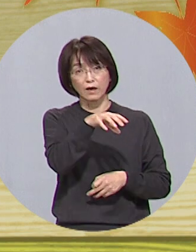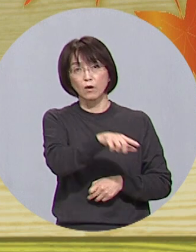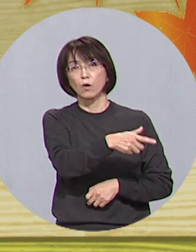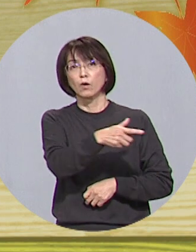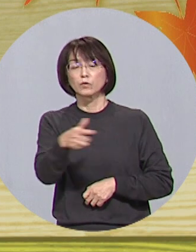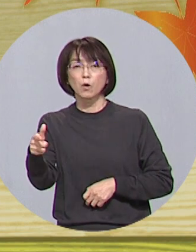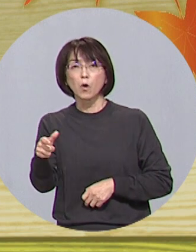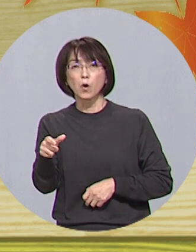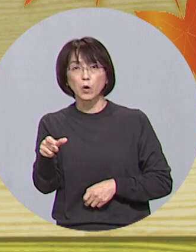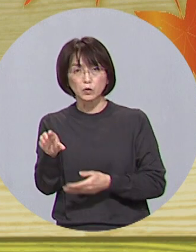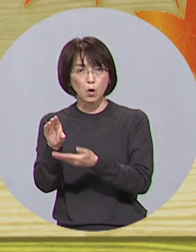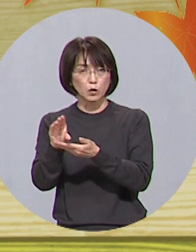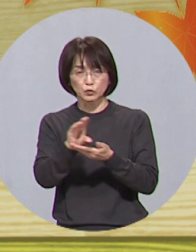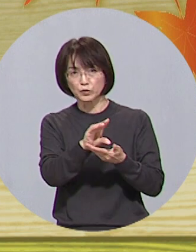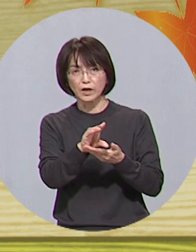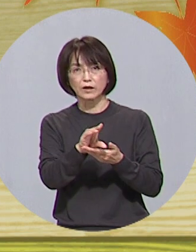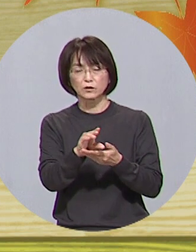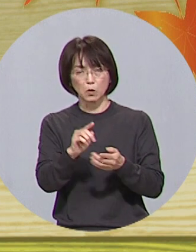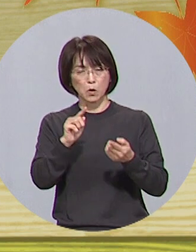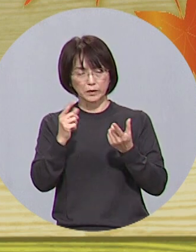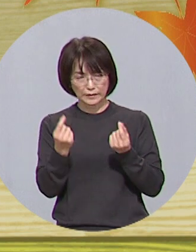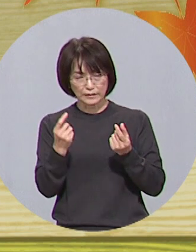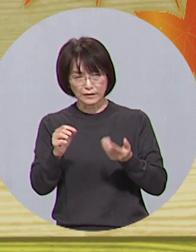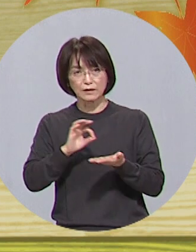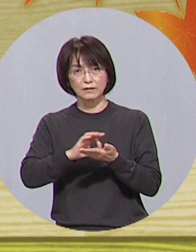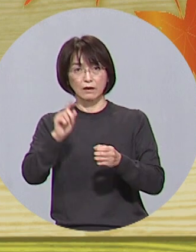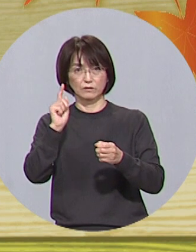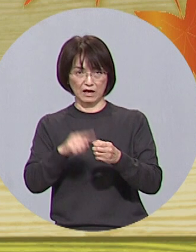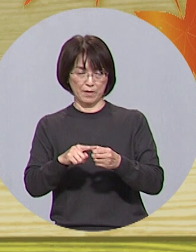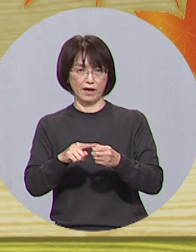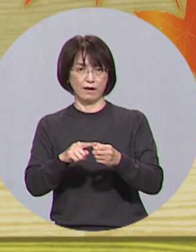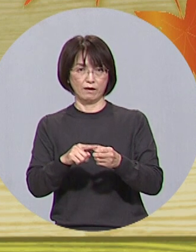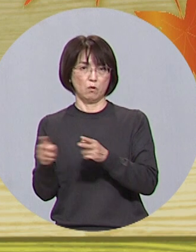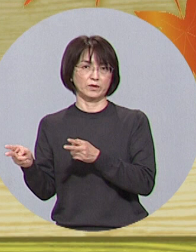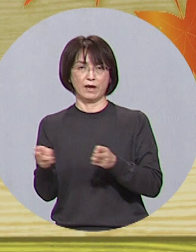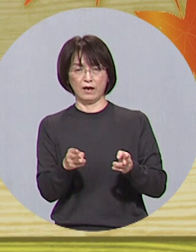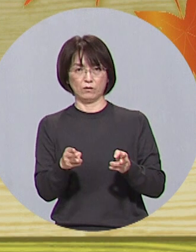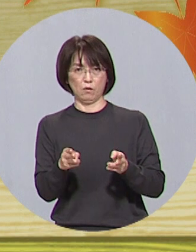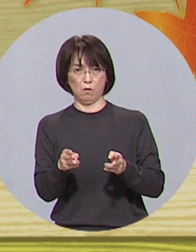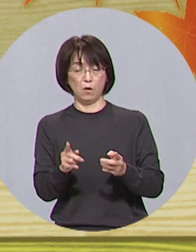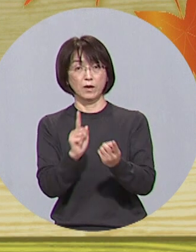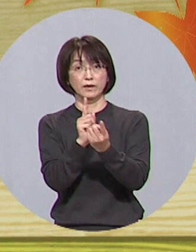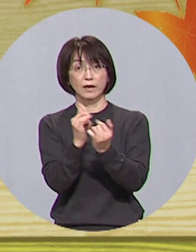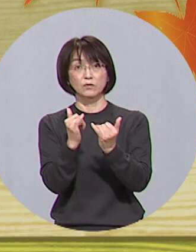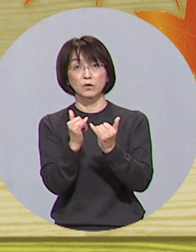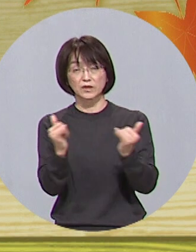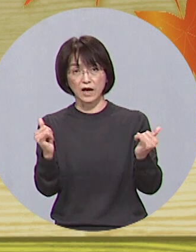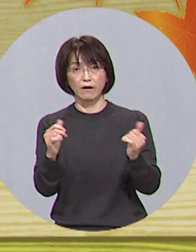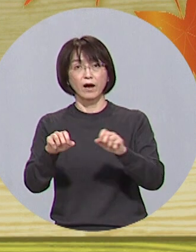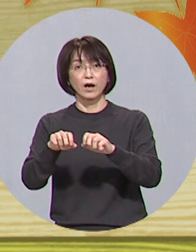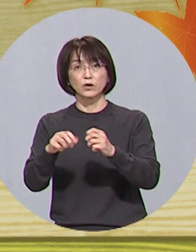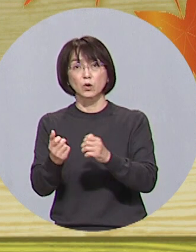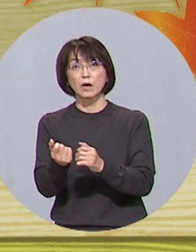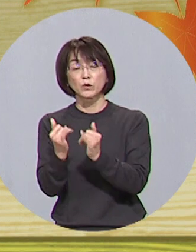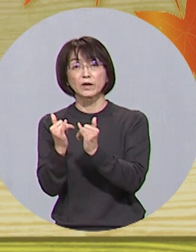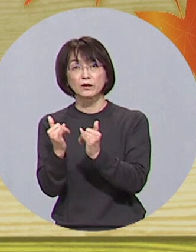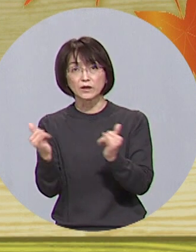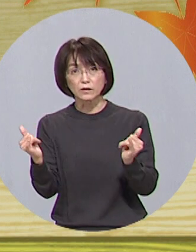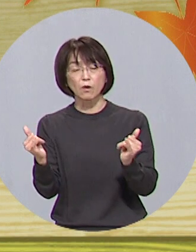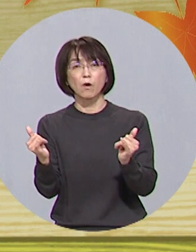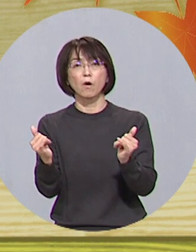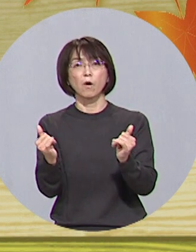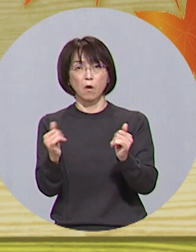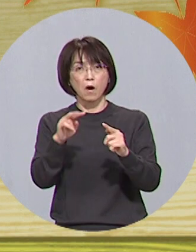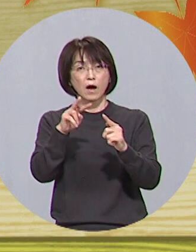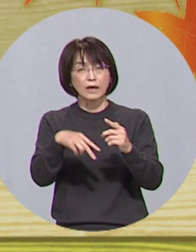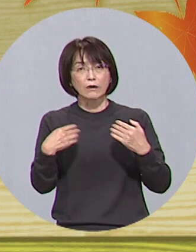の適正な利用をより一層推進していくものです。対象となるのは障害のある方や要介